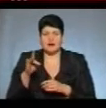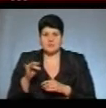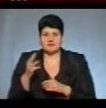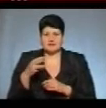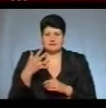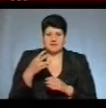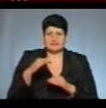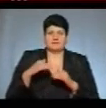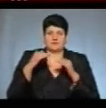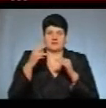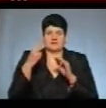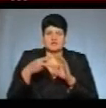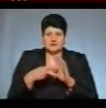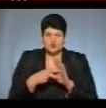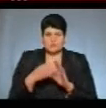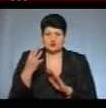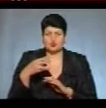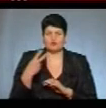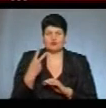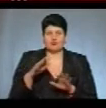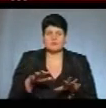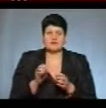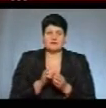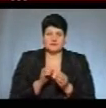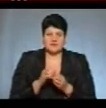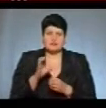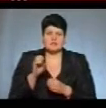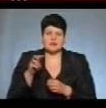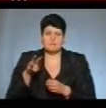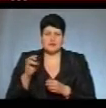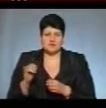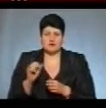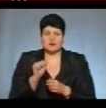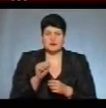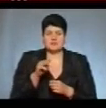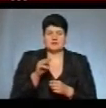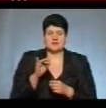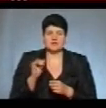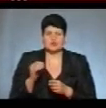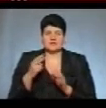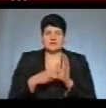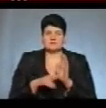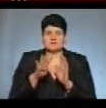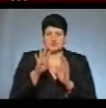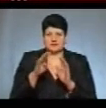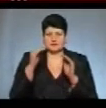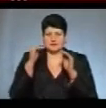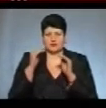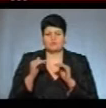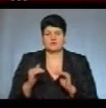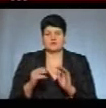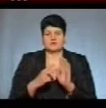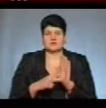на 27-ме. На 42-му місці залишається Сергій Семенов та Артем Тищенко з 74-го місця. Опустився